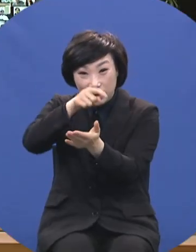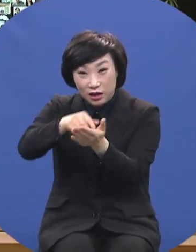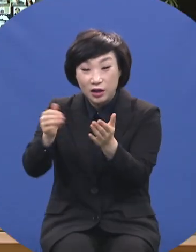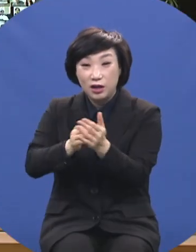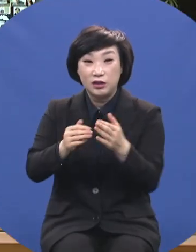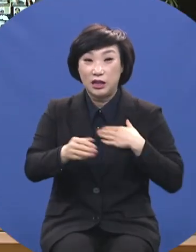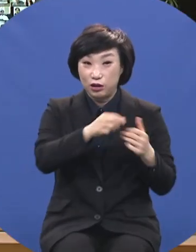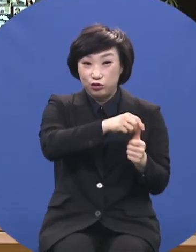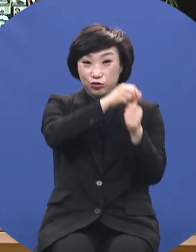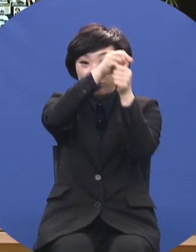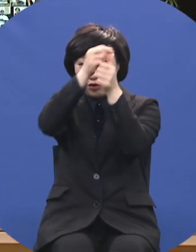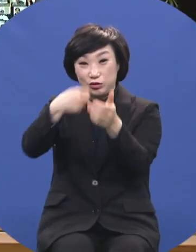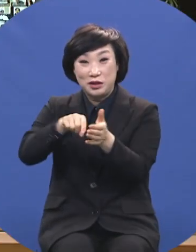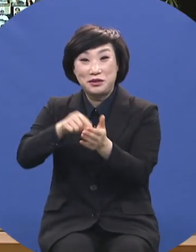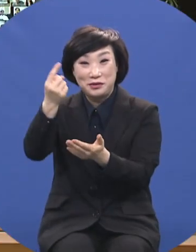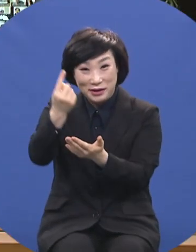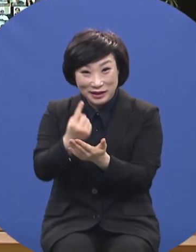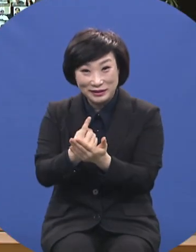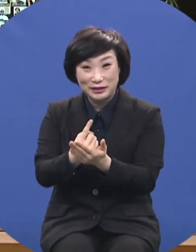왔다.